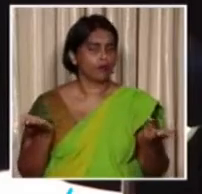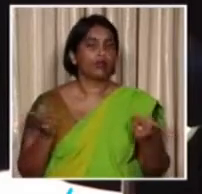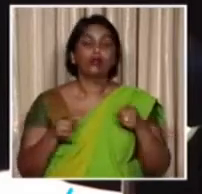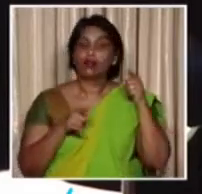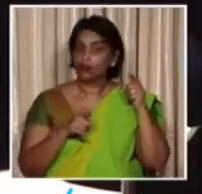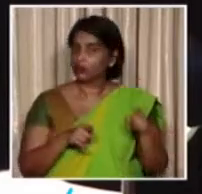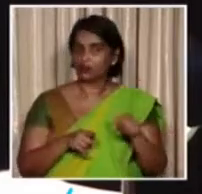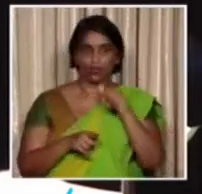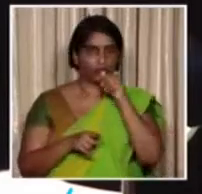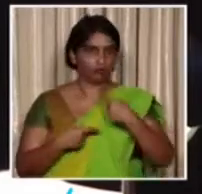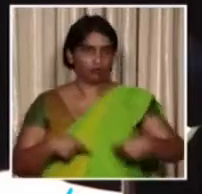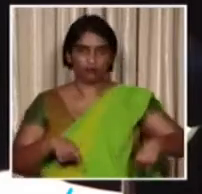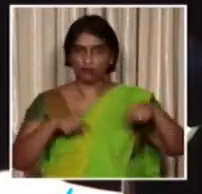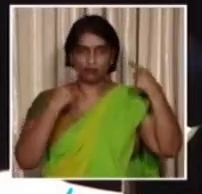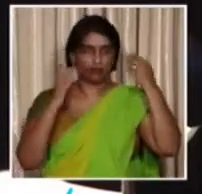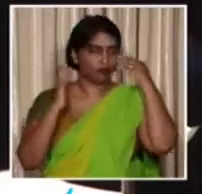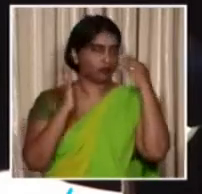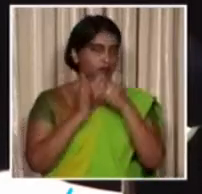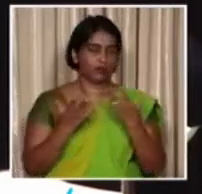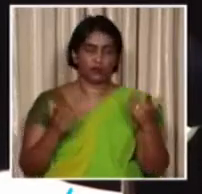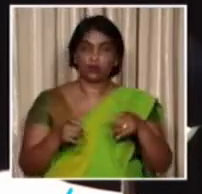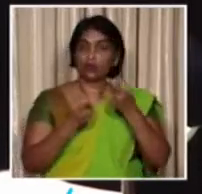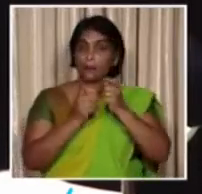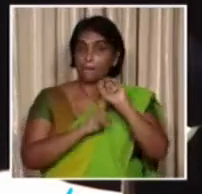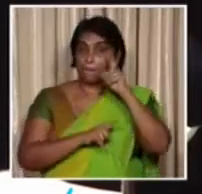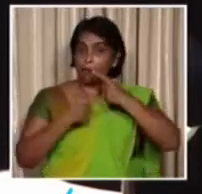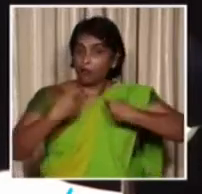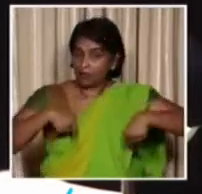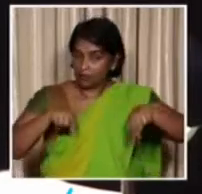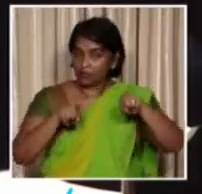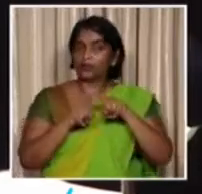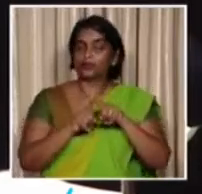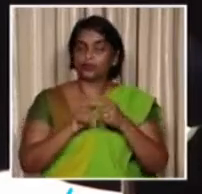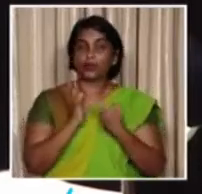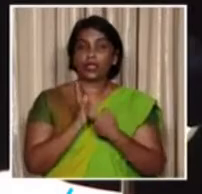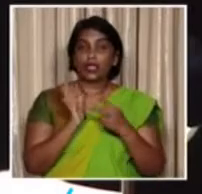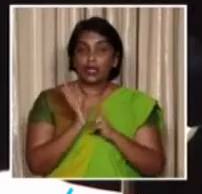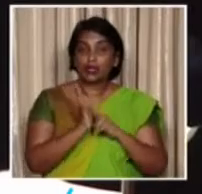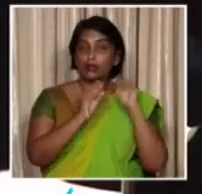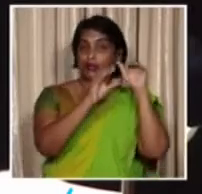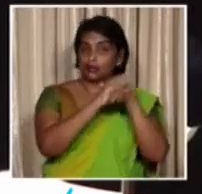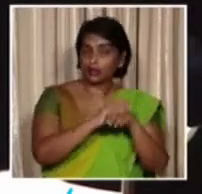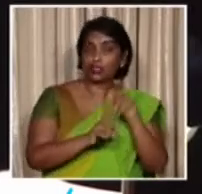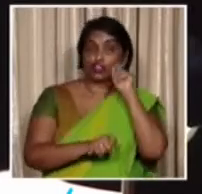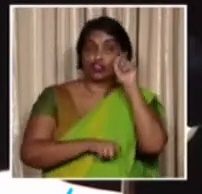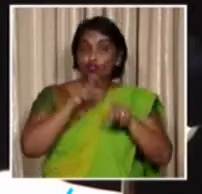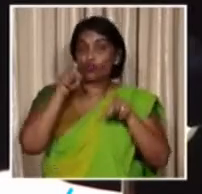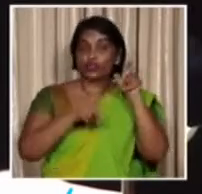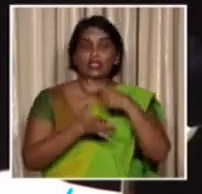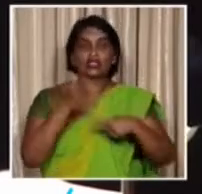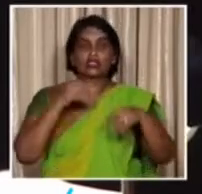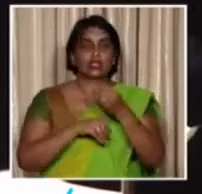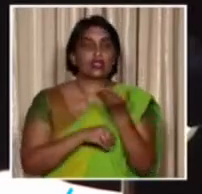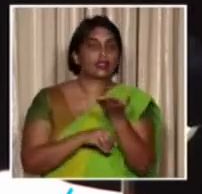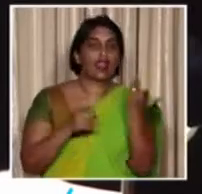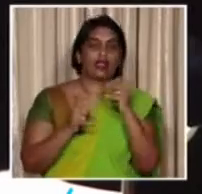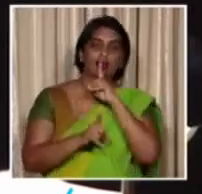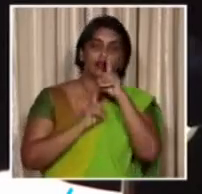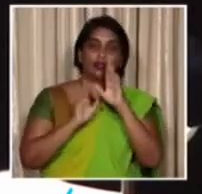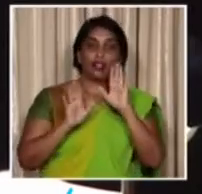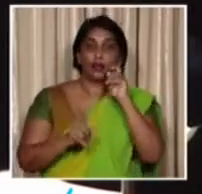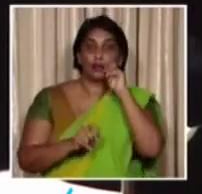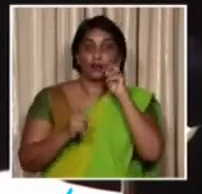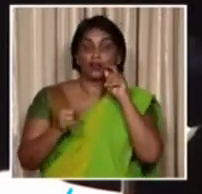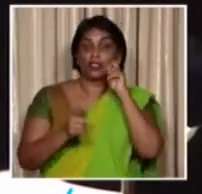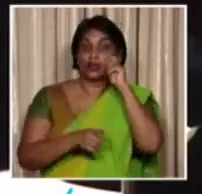ඒකට කිසිදු තාර්කික පදනමක් නැහැ මේ සභාවේ ටීවී නාලිකා ඇතුලේ ජනතාව ඡන්ද ඉල්ලන්නේ නැහැ කියලා කියනවා හැබැයි